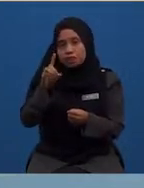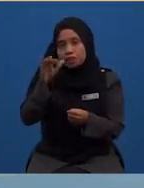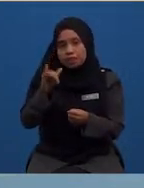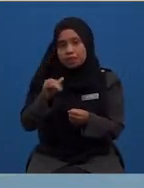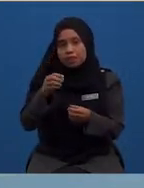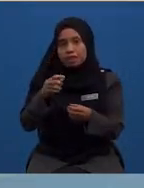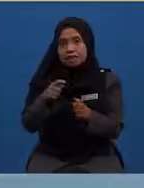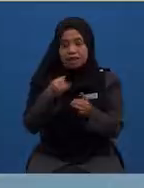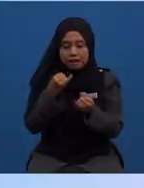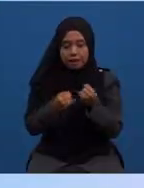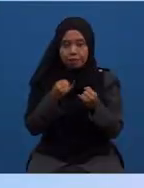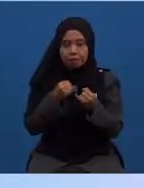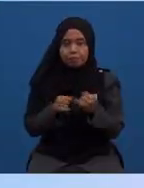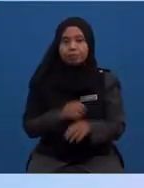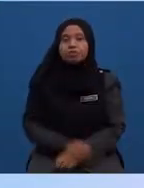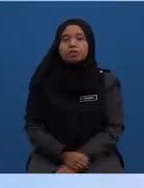yang terakhir.